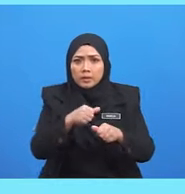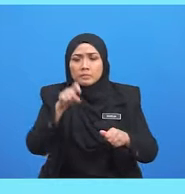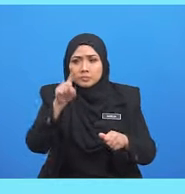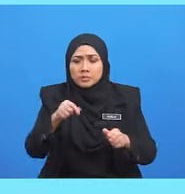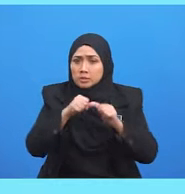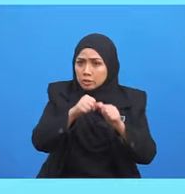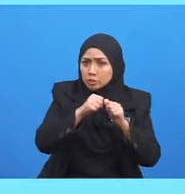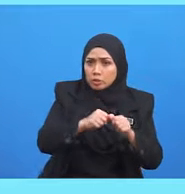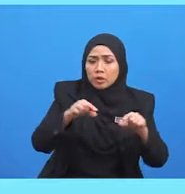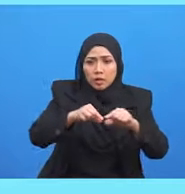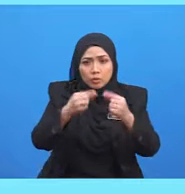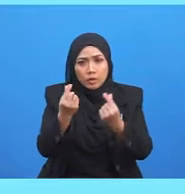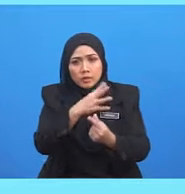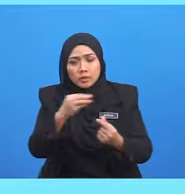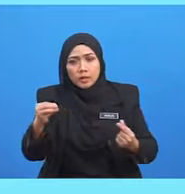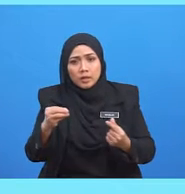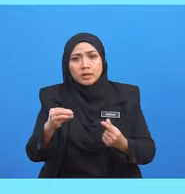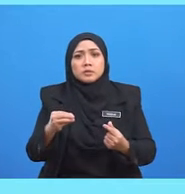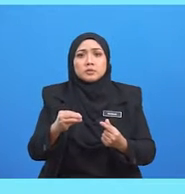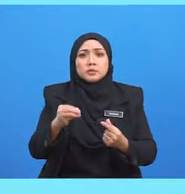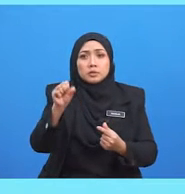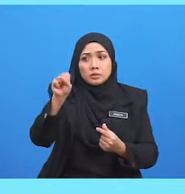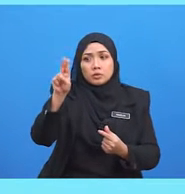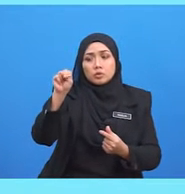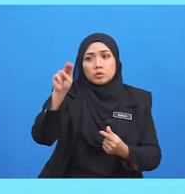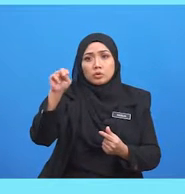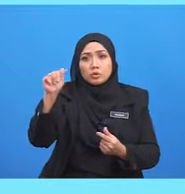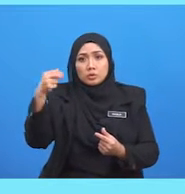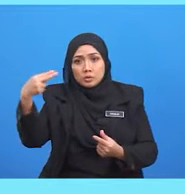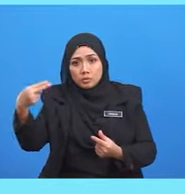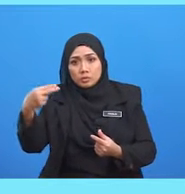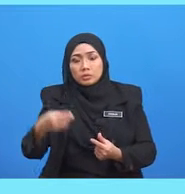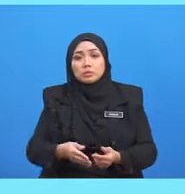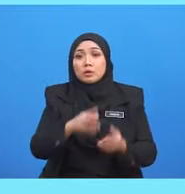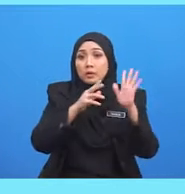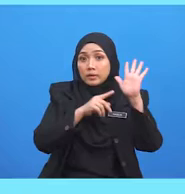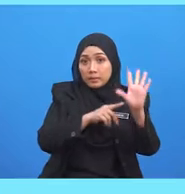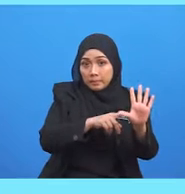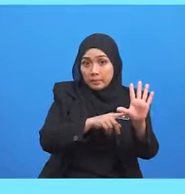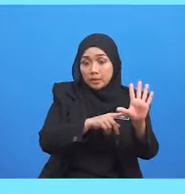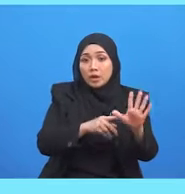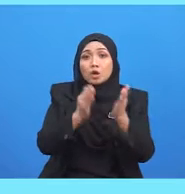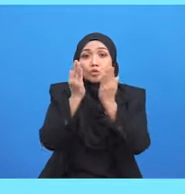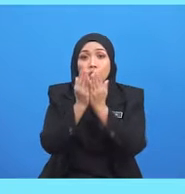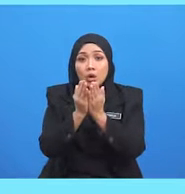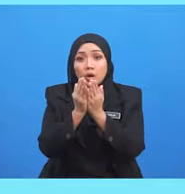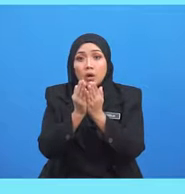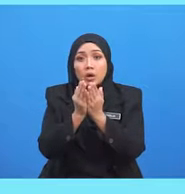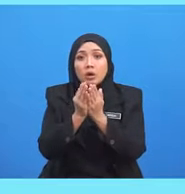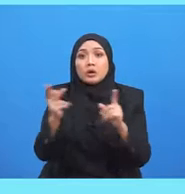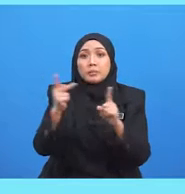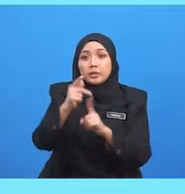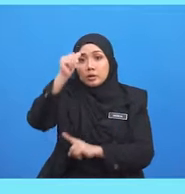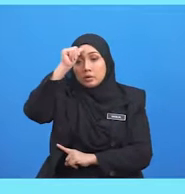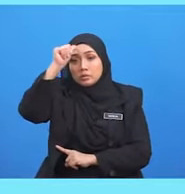berlandaskan Al-Quran dan Sunnah. Lima, doa, iaitu berdoa dan memohon petunjuk